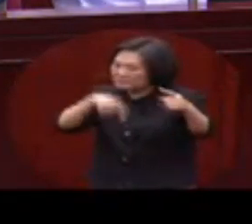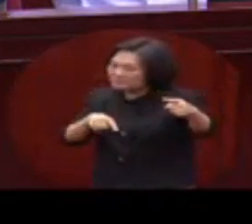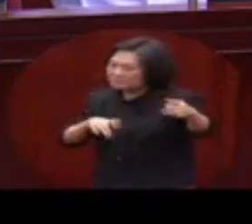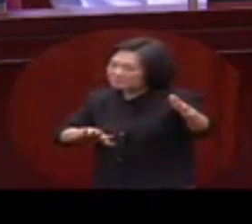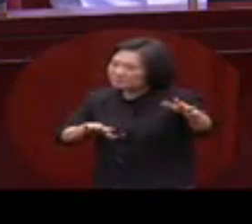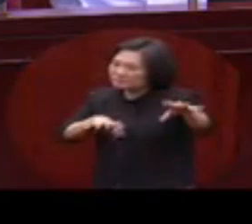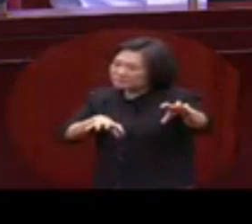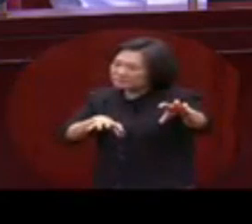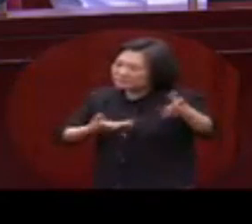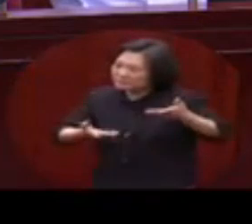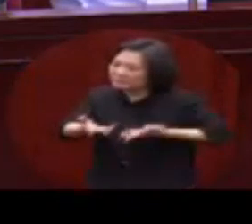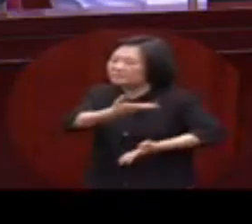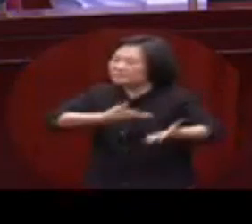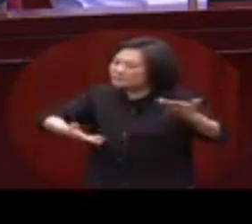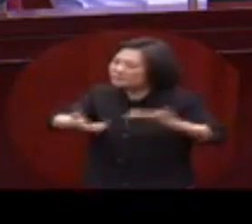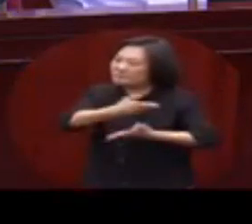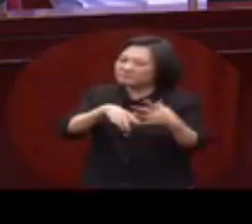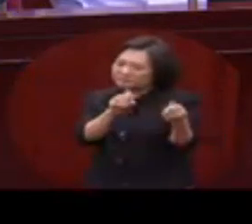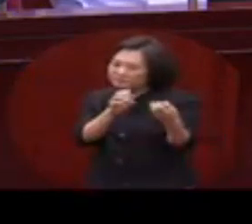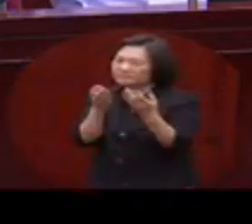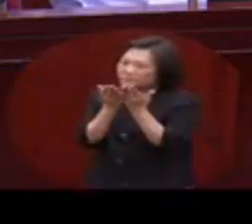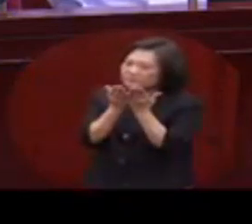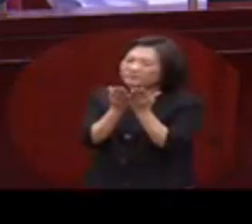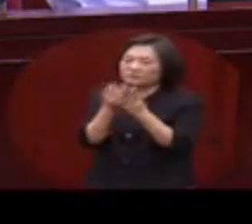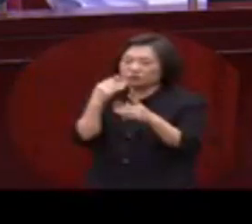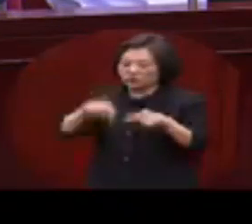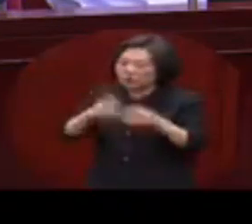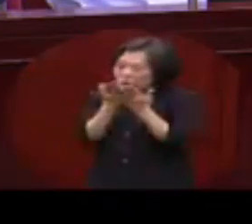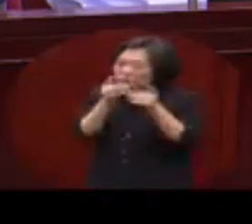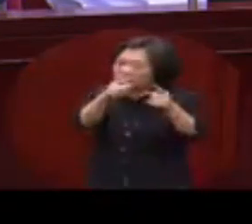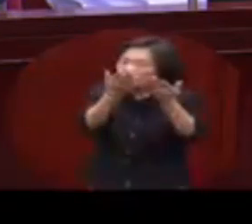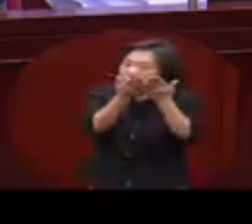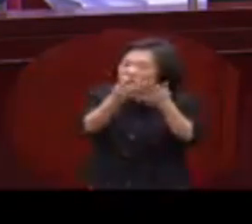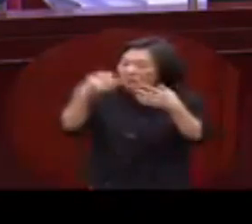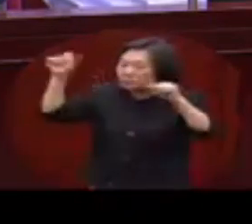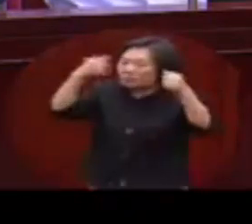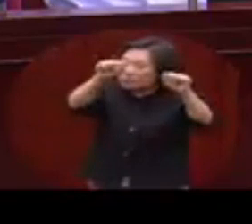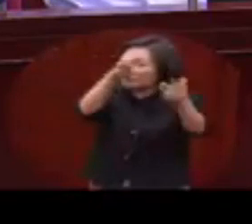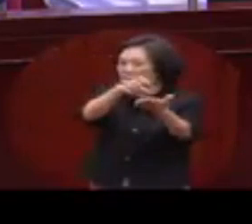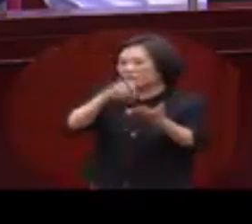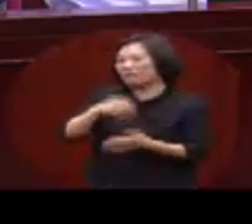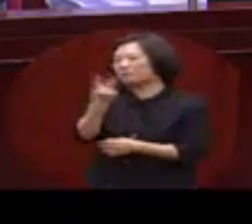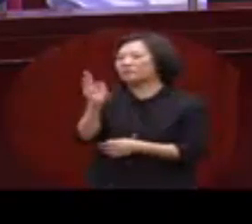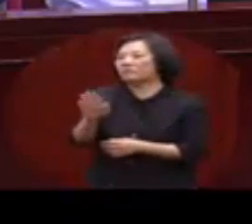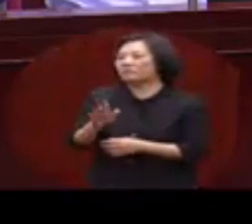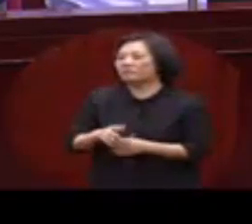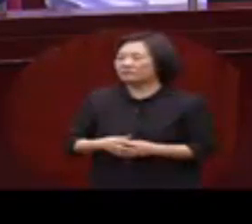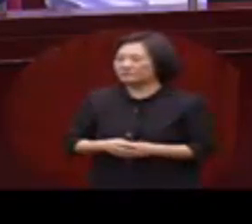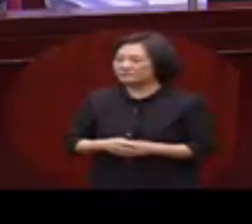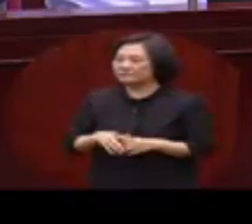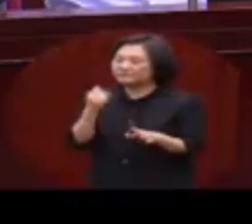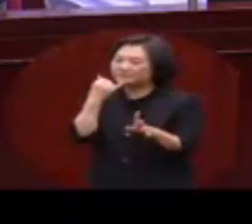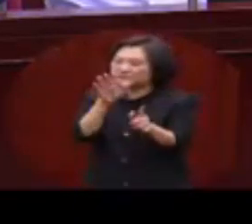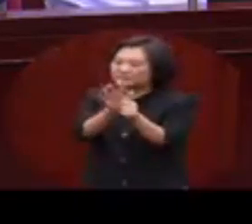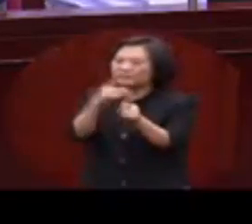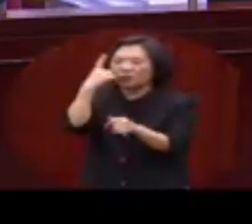种联合课程，就是 你读一个学校可以 拿到2张文凭，这个也有助于将来你到